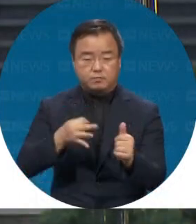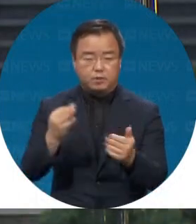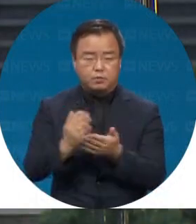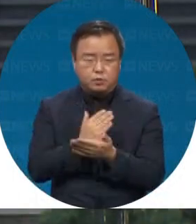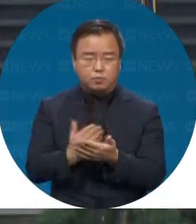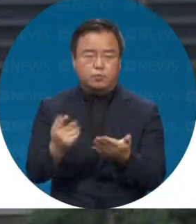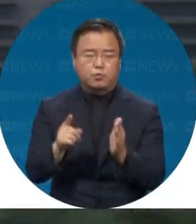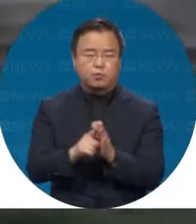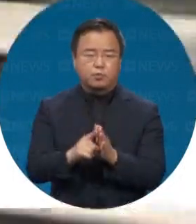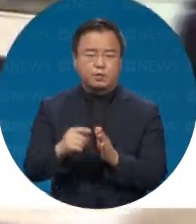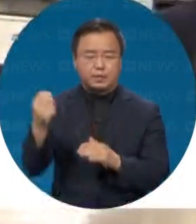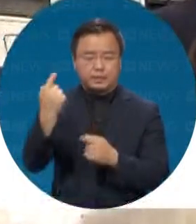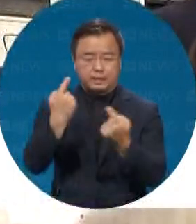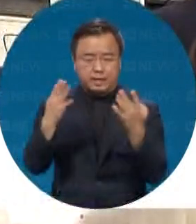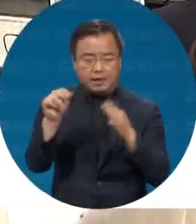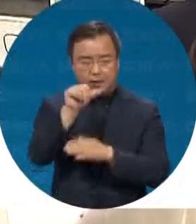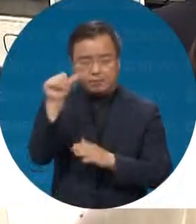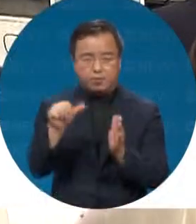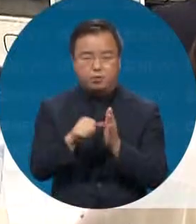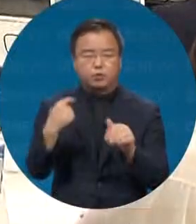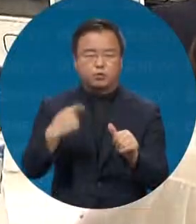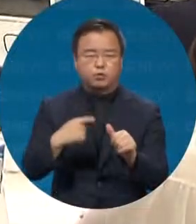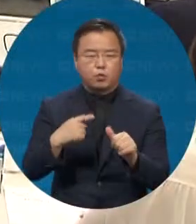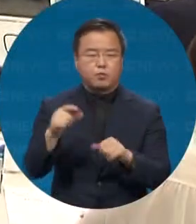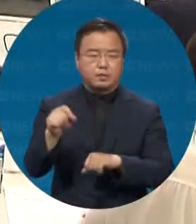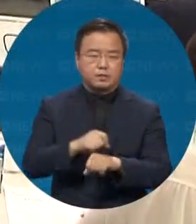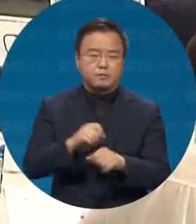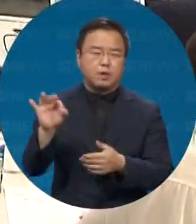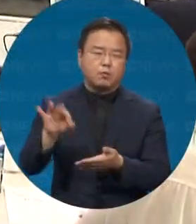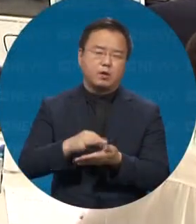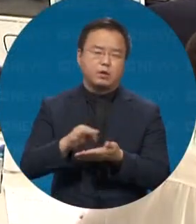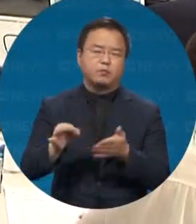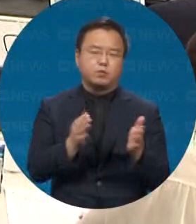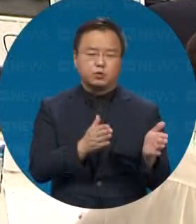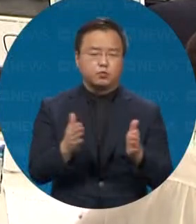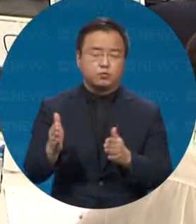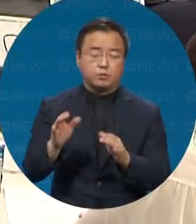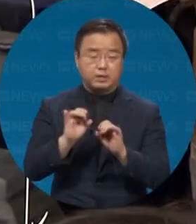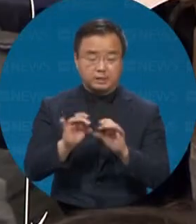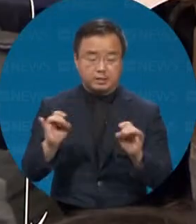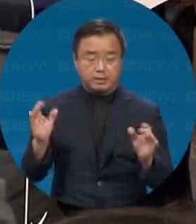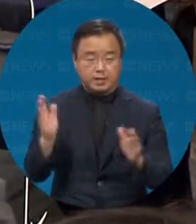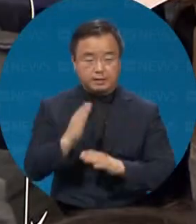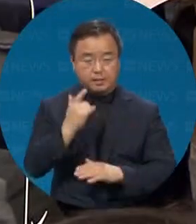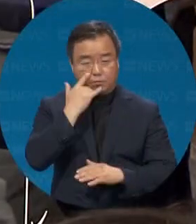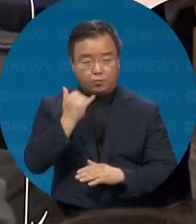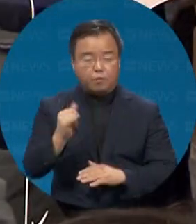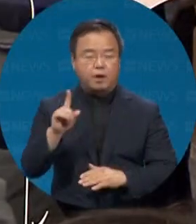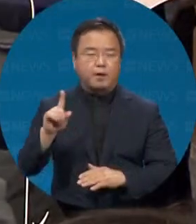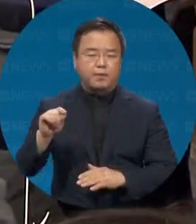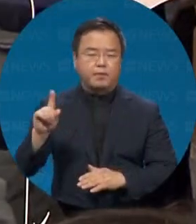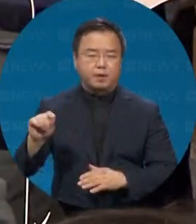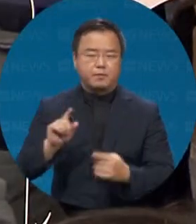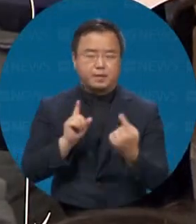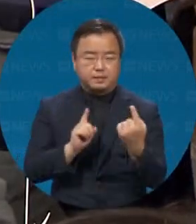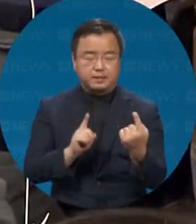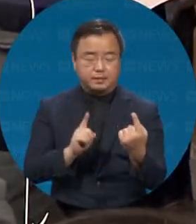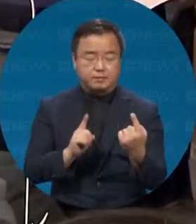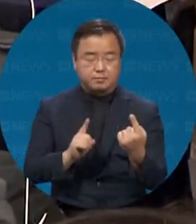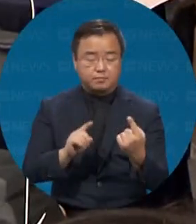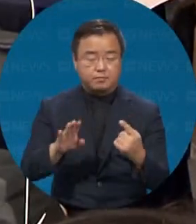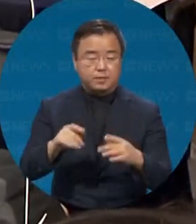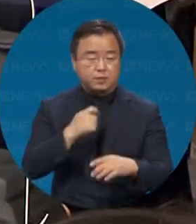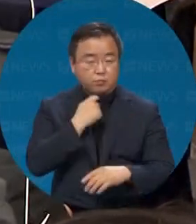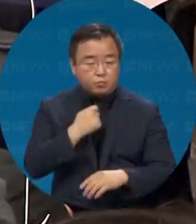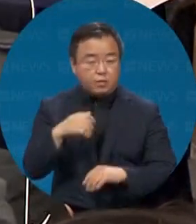내년 시설 됩니다 향후 교육부는 학부모와 학생 각각 만 명을 대상으로 3 정부 교육 방향에 대한 대규모 수요